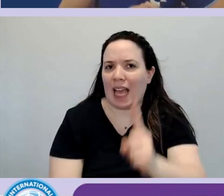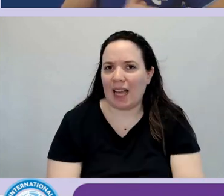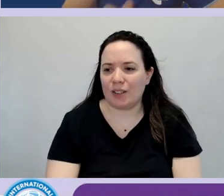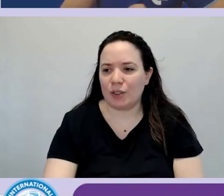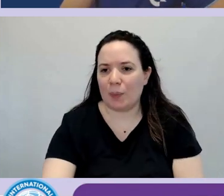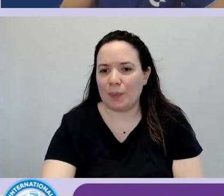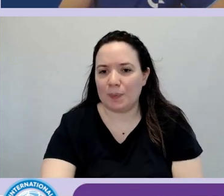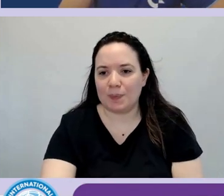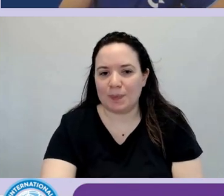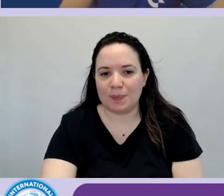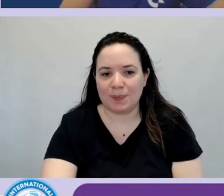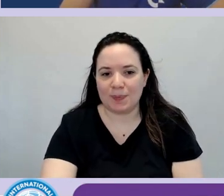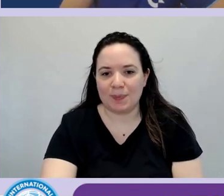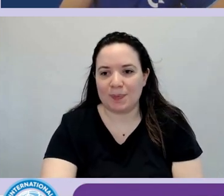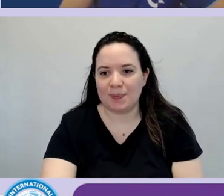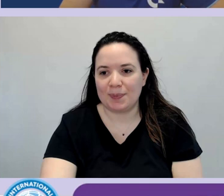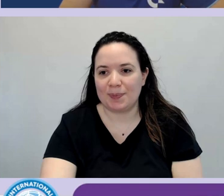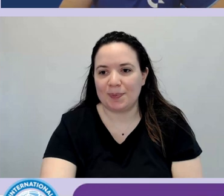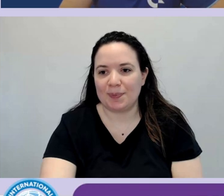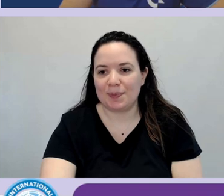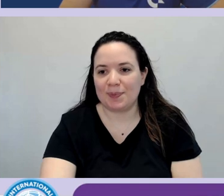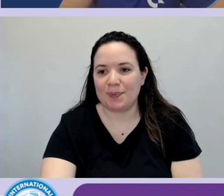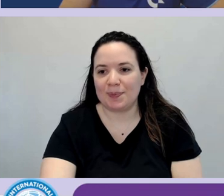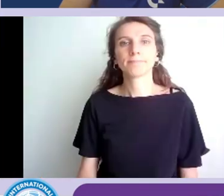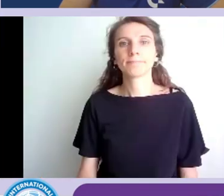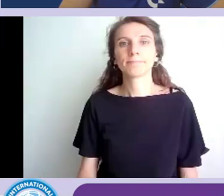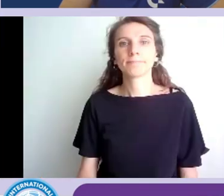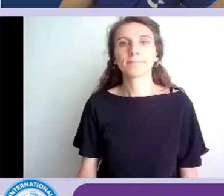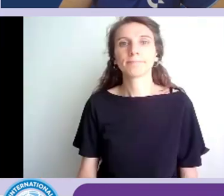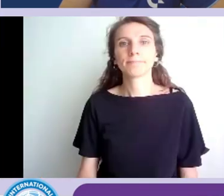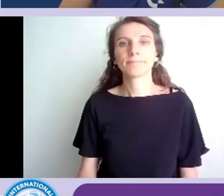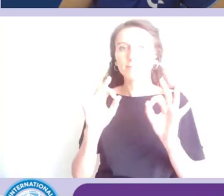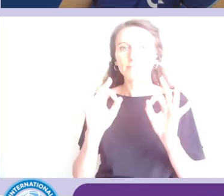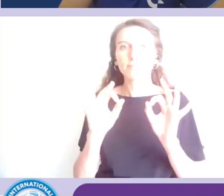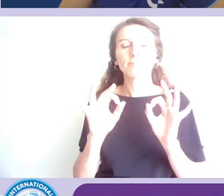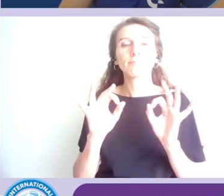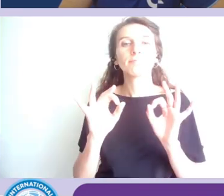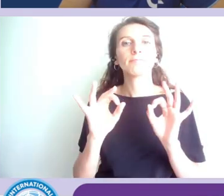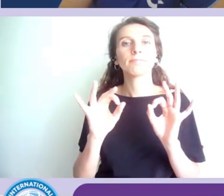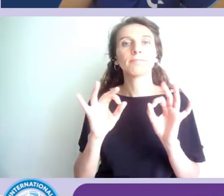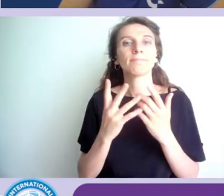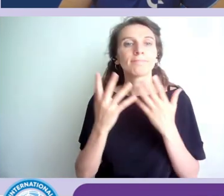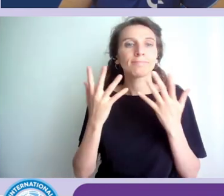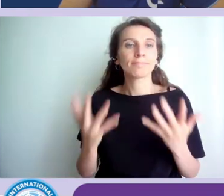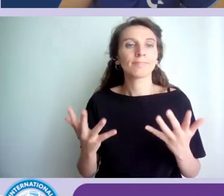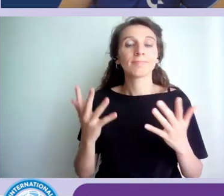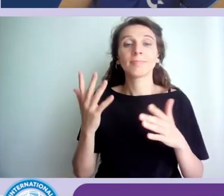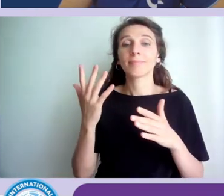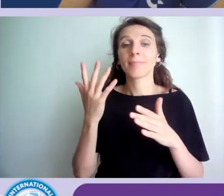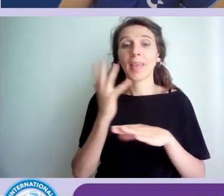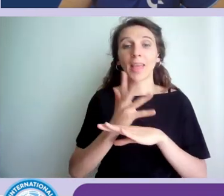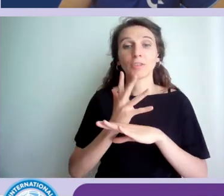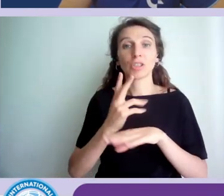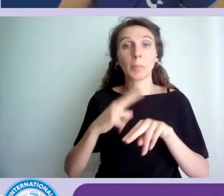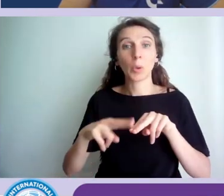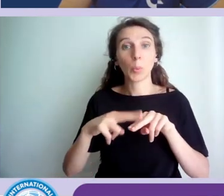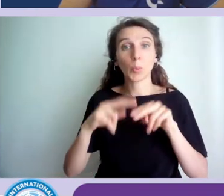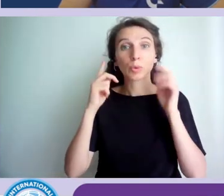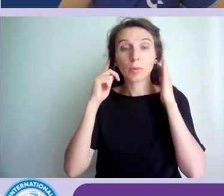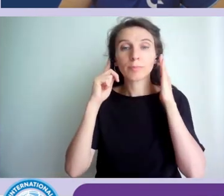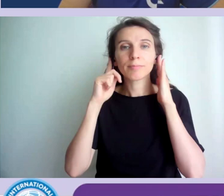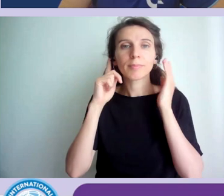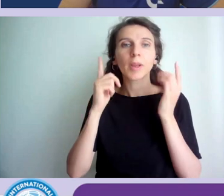chiaro Ok Allora ehm Diciamo che l'accessibilità in uso è è un po' una